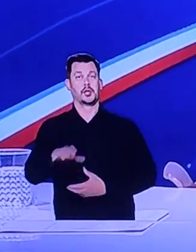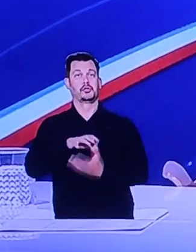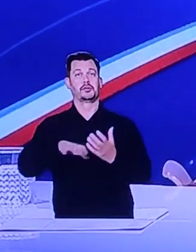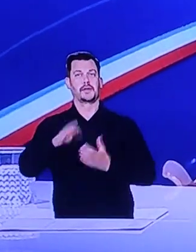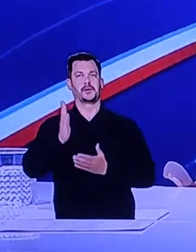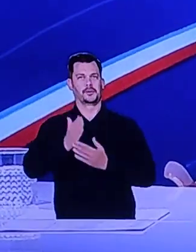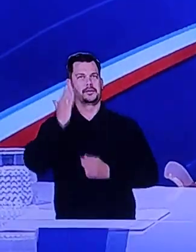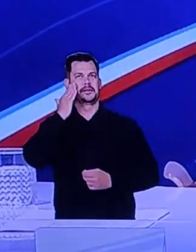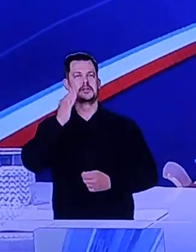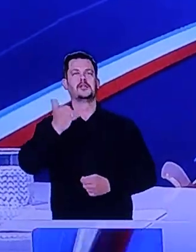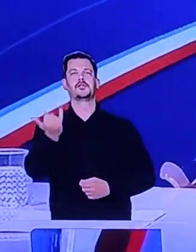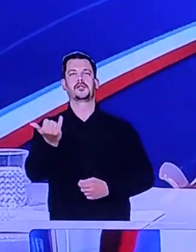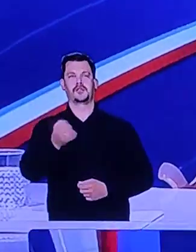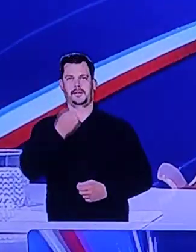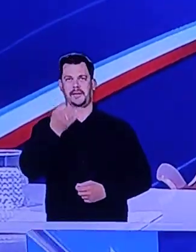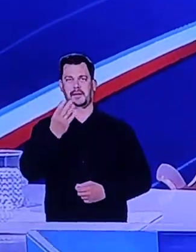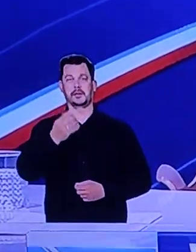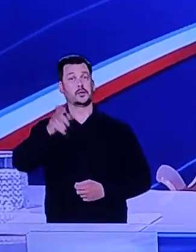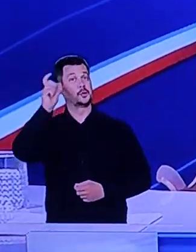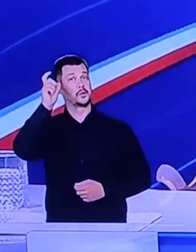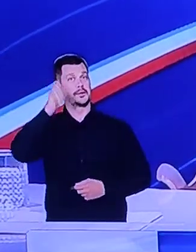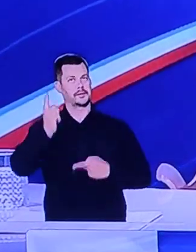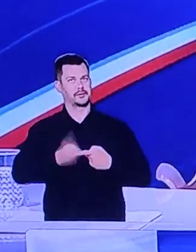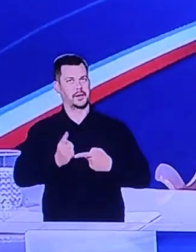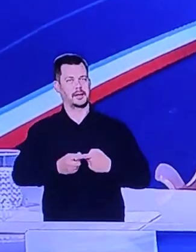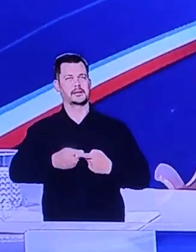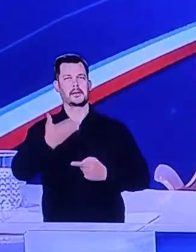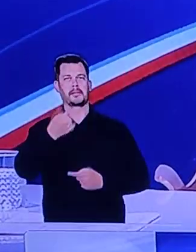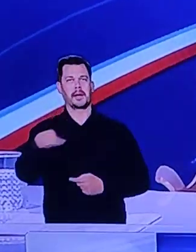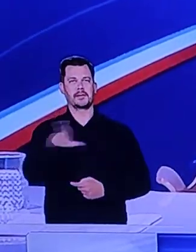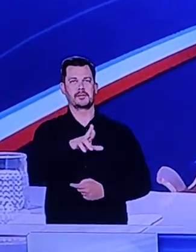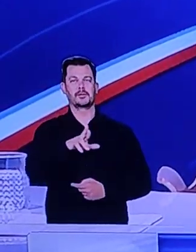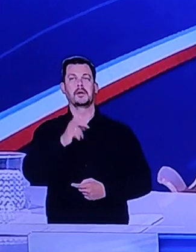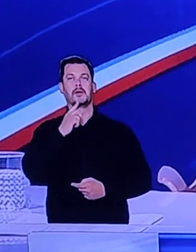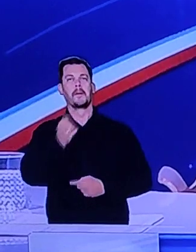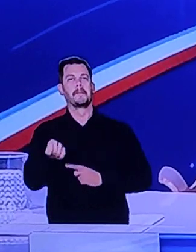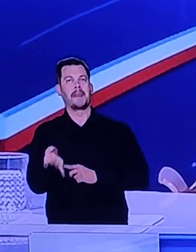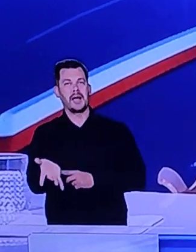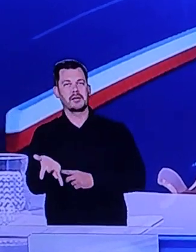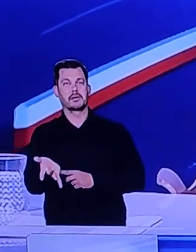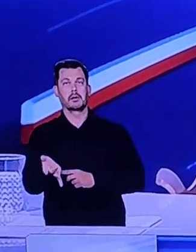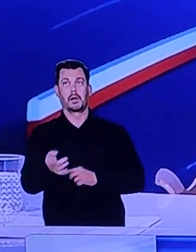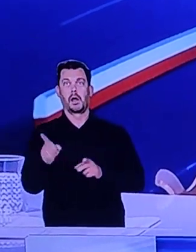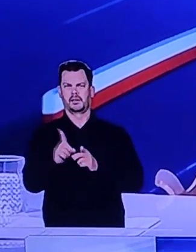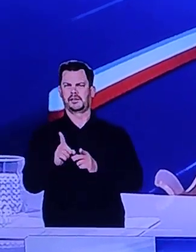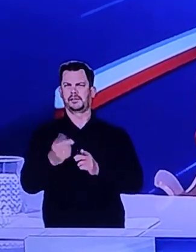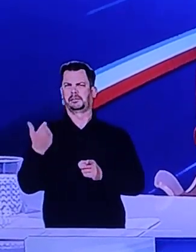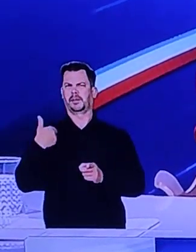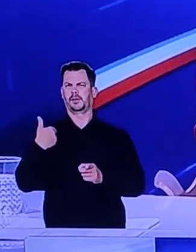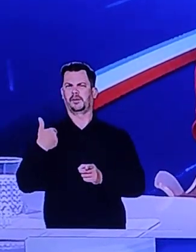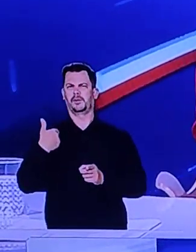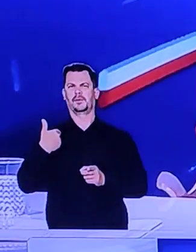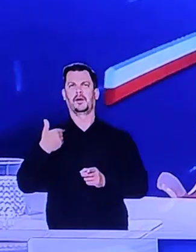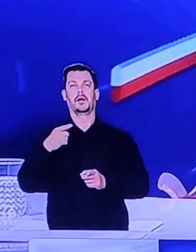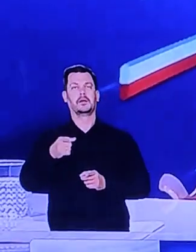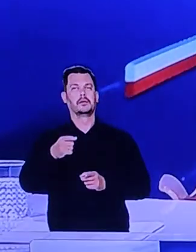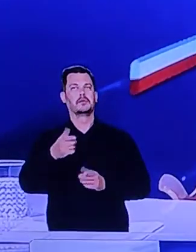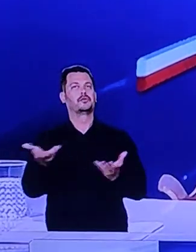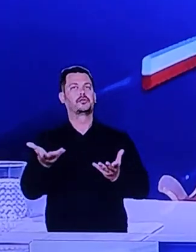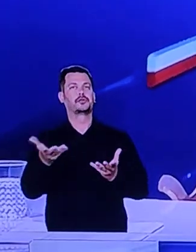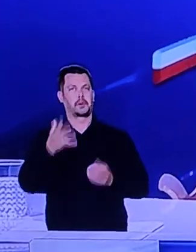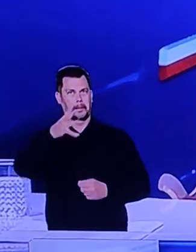poznał już dzieci kwiaty. Człowieka z żelaza i z marmuru, człowieka pająka czy super człowieka, ale okazuje się, że gdzieś między nami w Europie, a